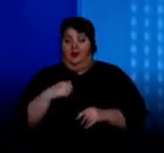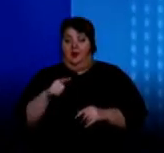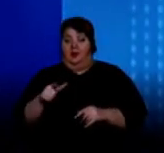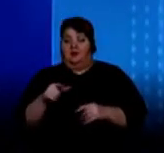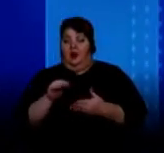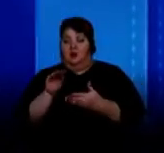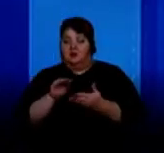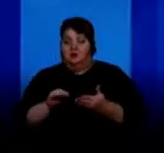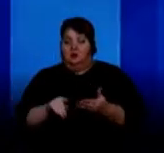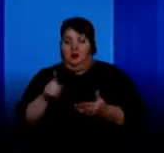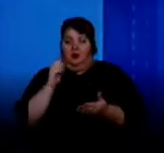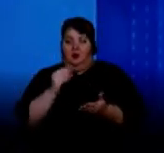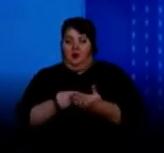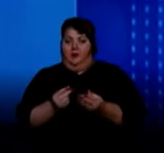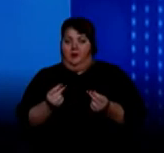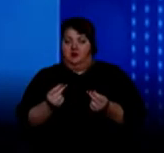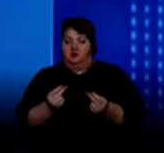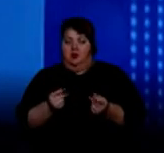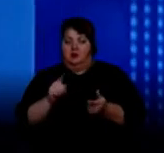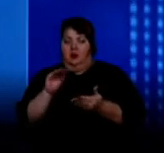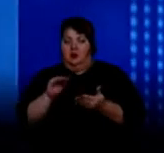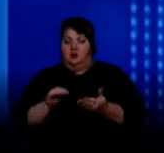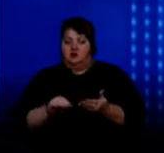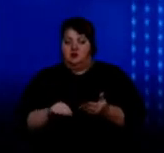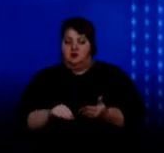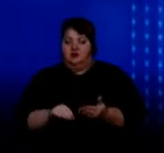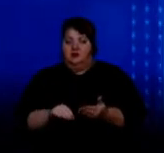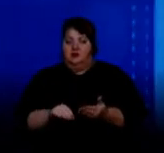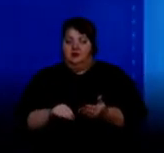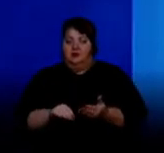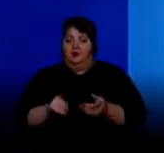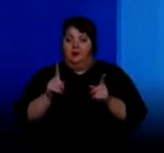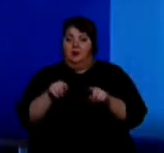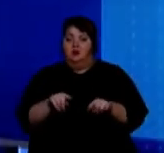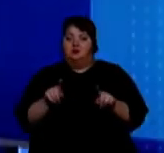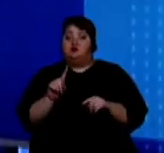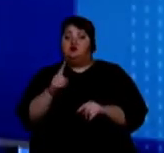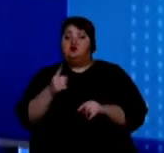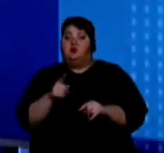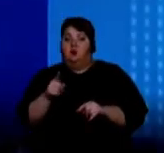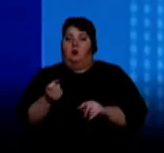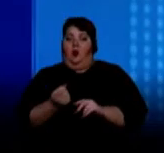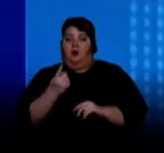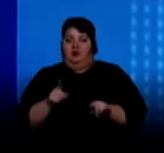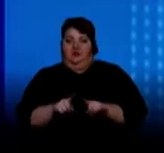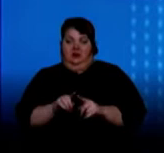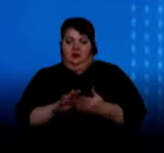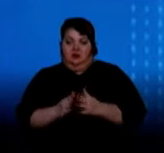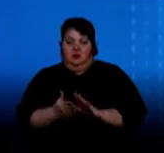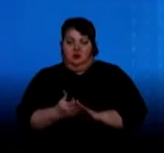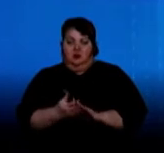нею розписували її бюджет. Розписували її бюджет, тому що, чому ти опинилася в цій